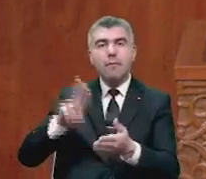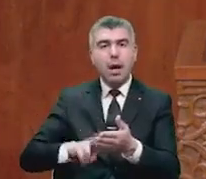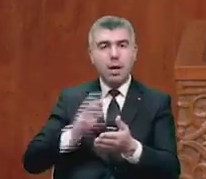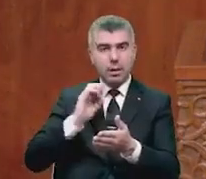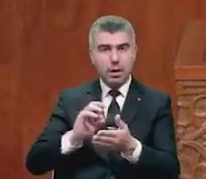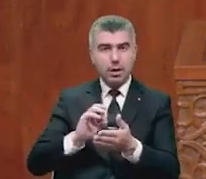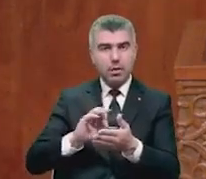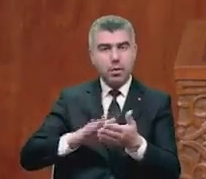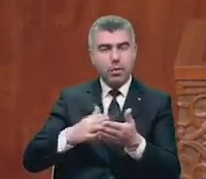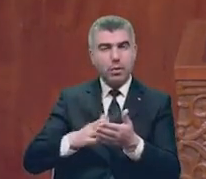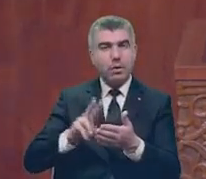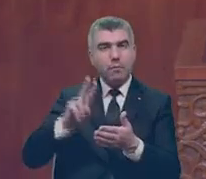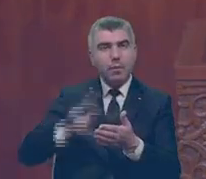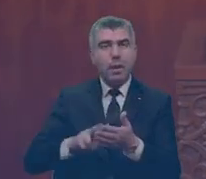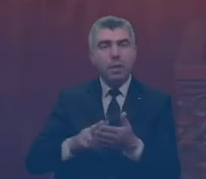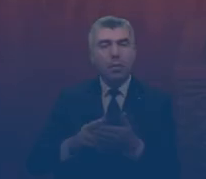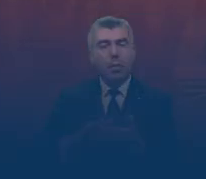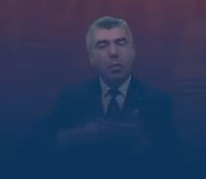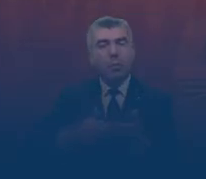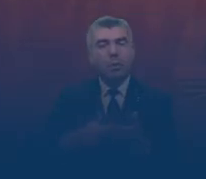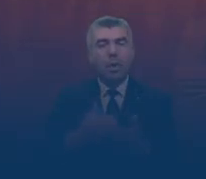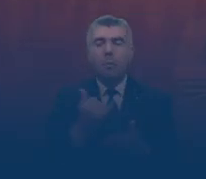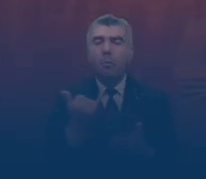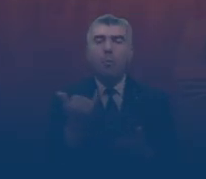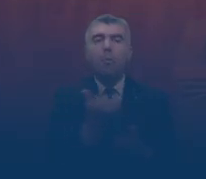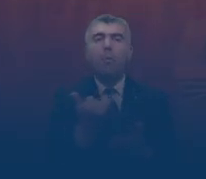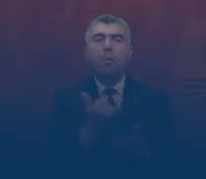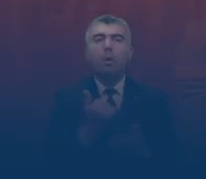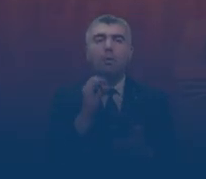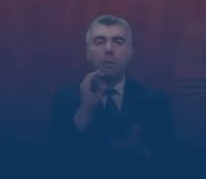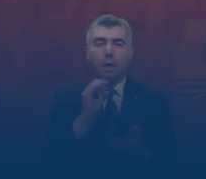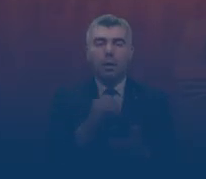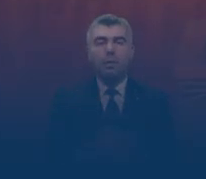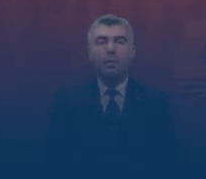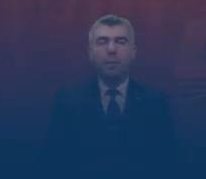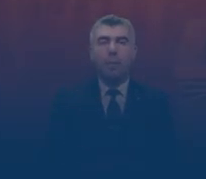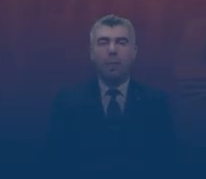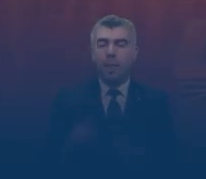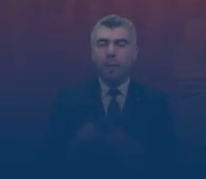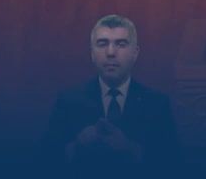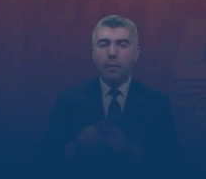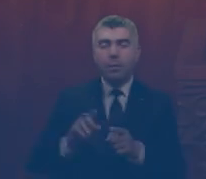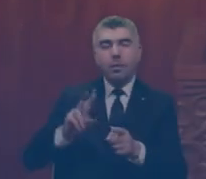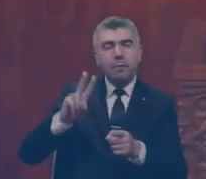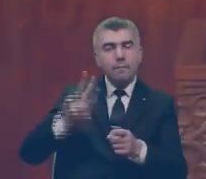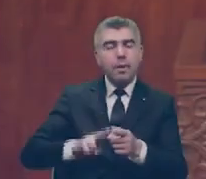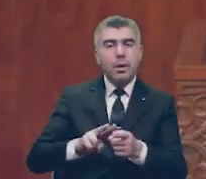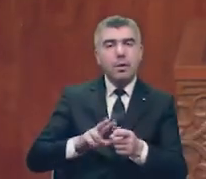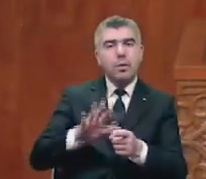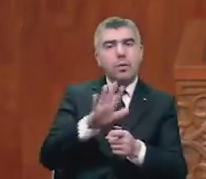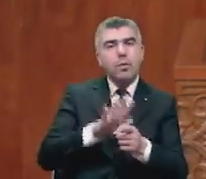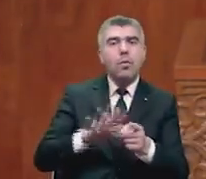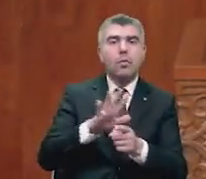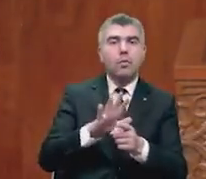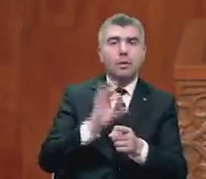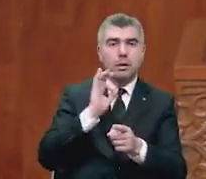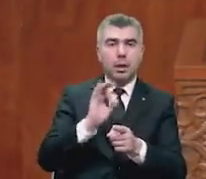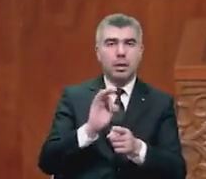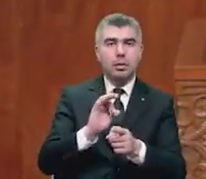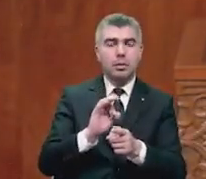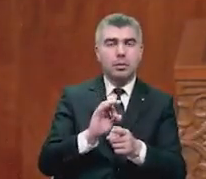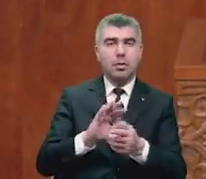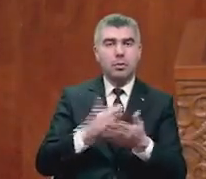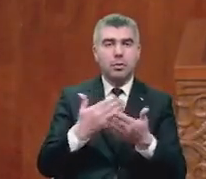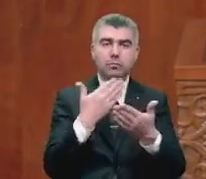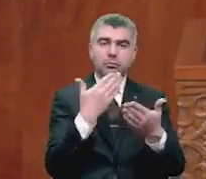اجتماعية حقيقية فعلية لا يمر إلا عبر الاعتراف الفعلي والحقيقي في أرض